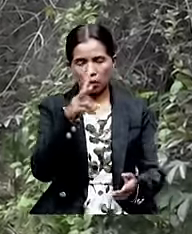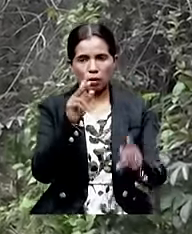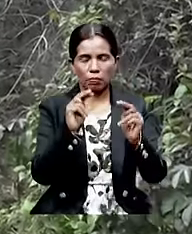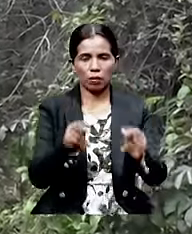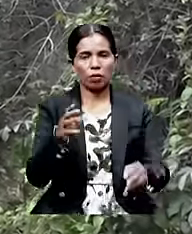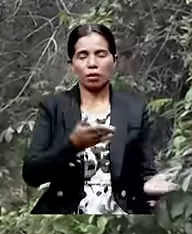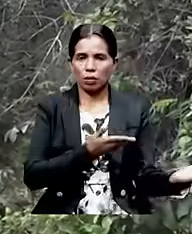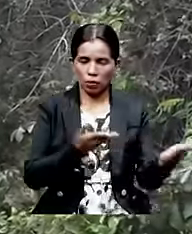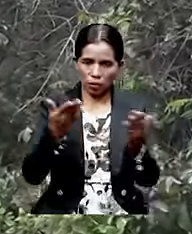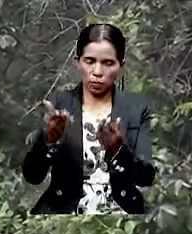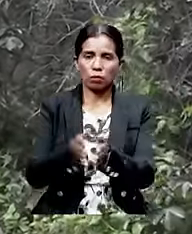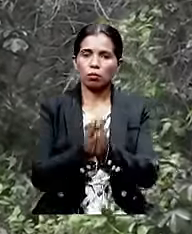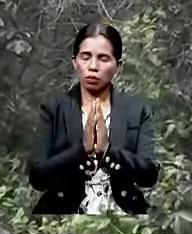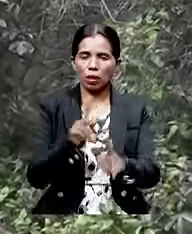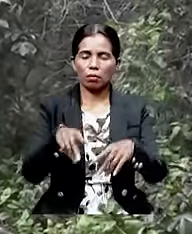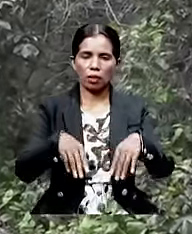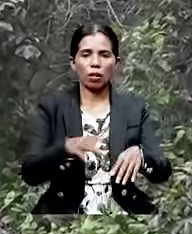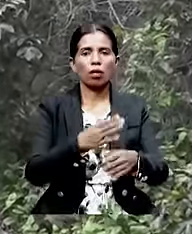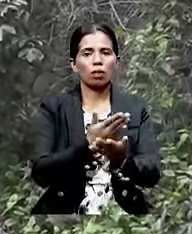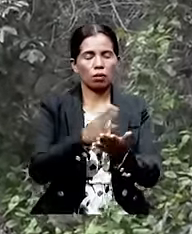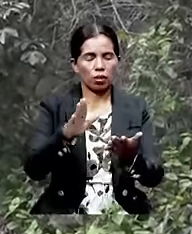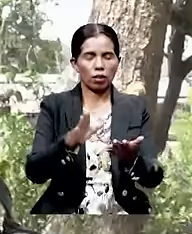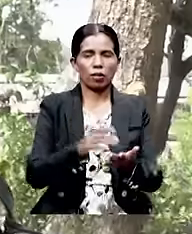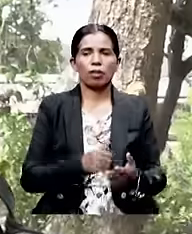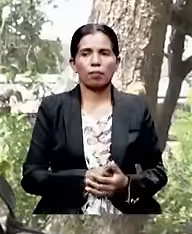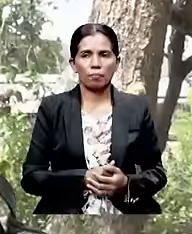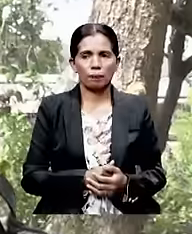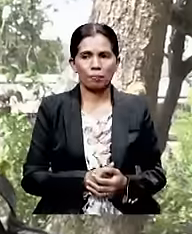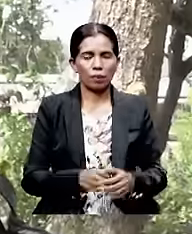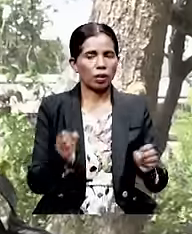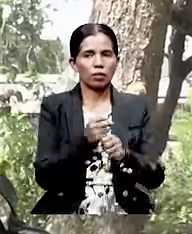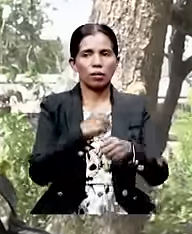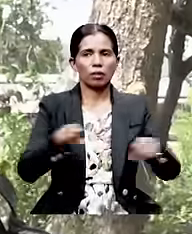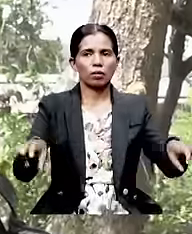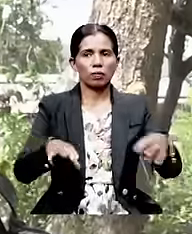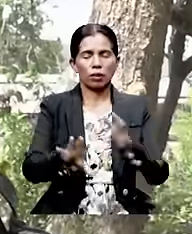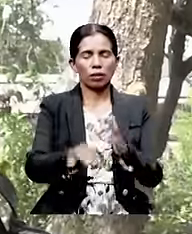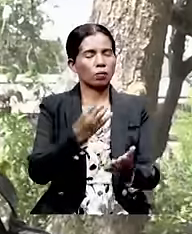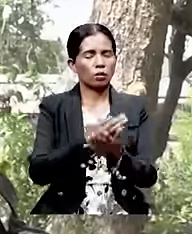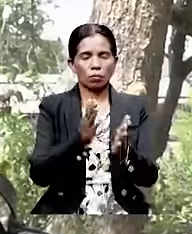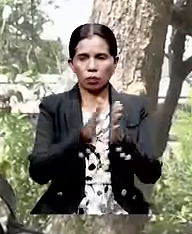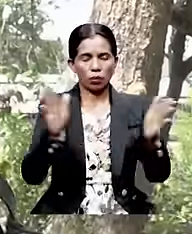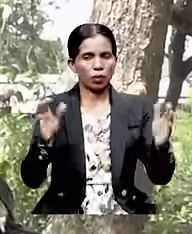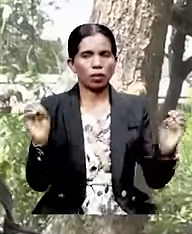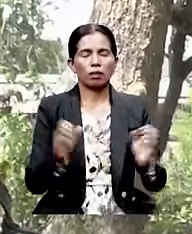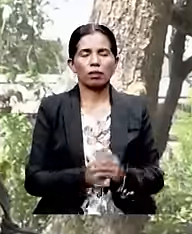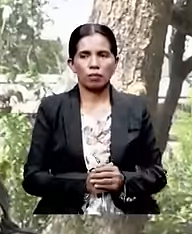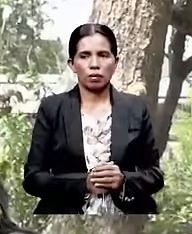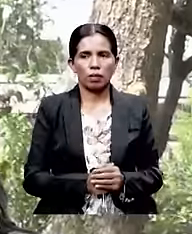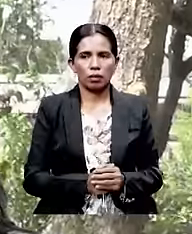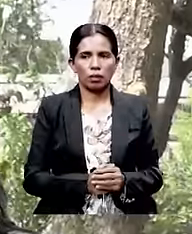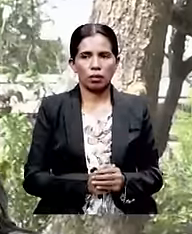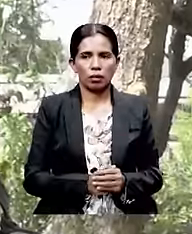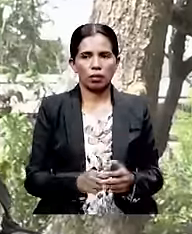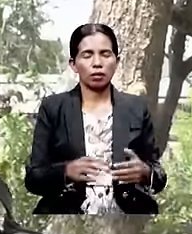ba e be ni nu ka mai sa warai ni heta ni hal service azure me heta lukrubo ni heta mak barakli